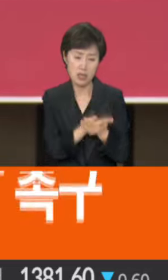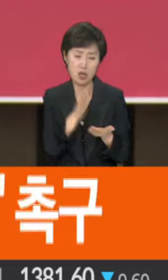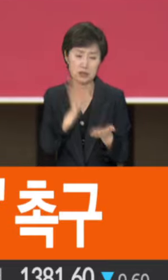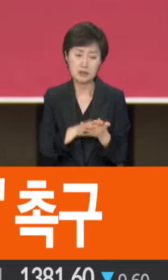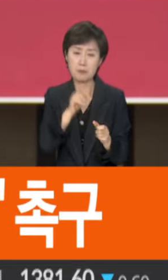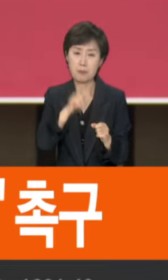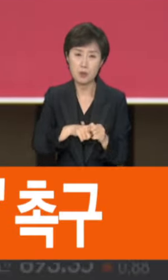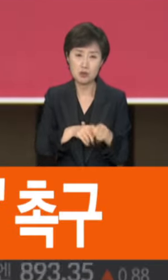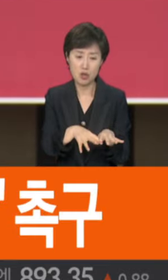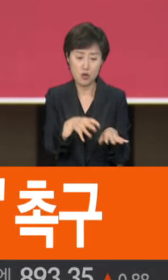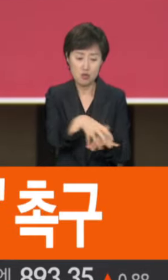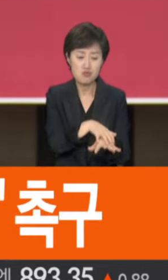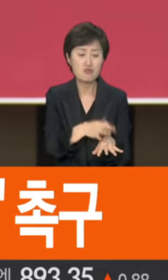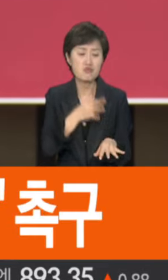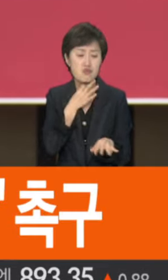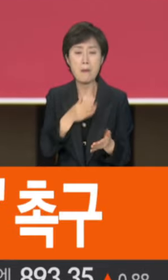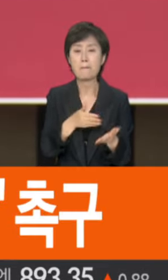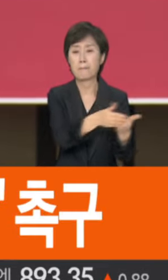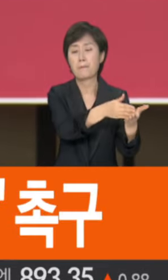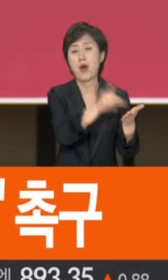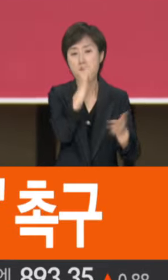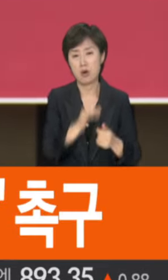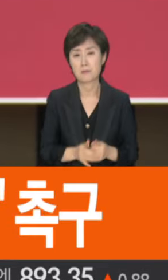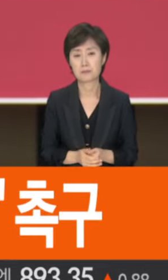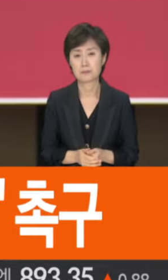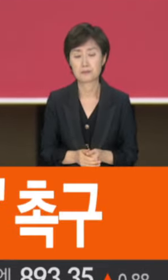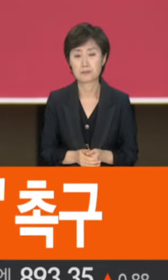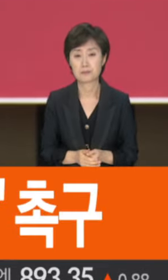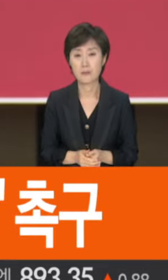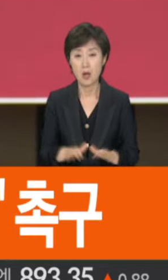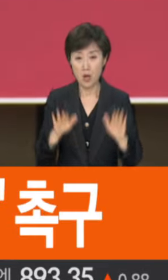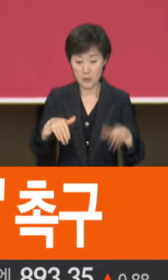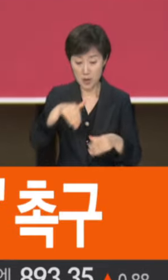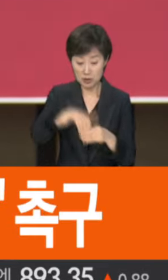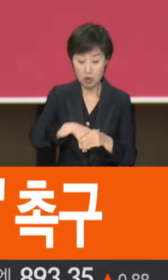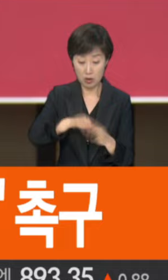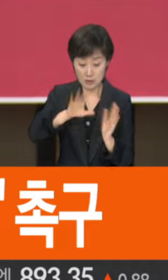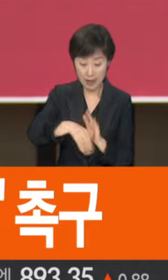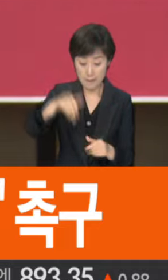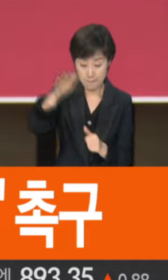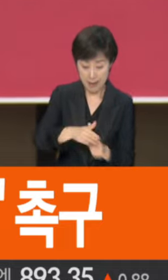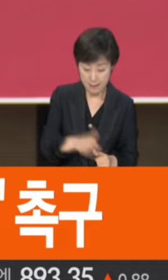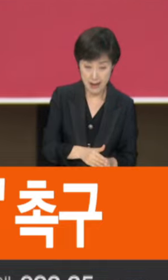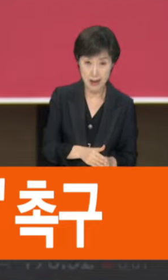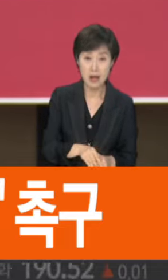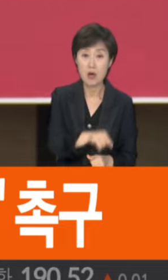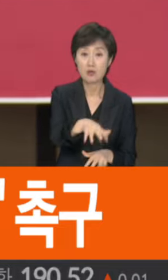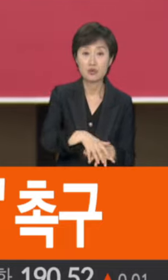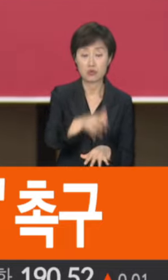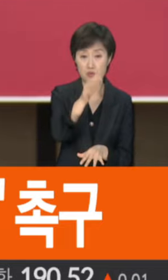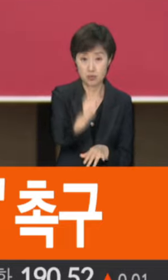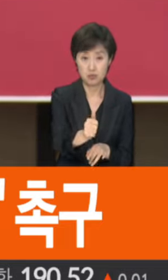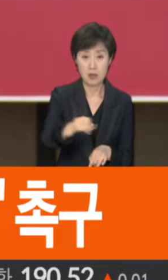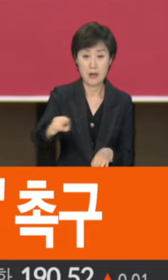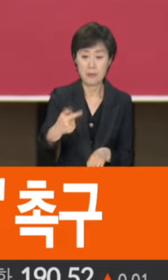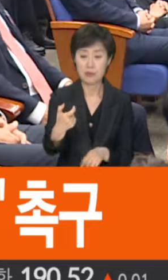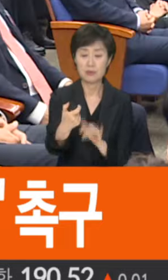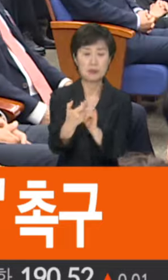주장하고 있어서 고심이 깊어지고 있습니다 히 조금 전 이번 총선에서 낙선한 원 조직위원장